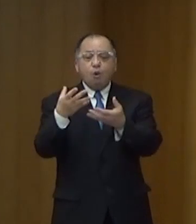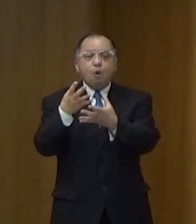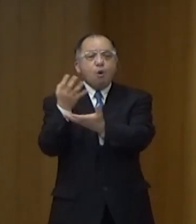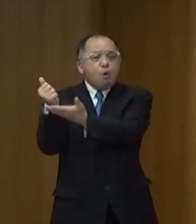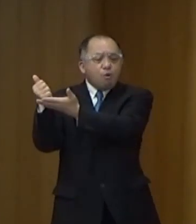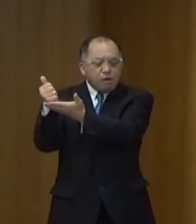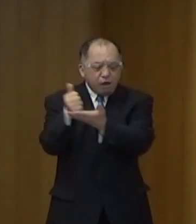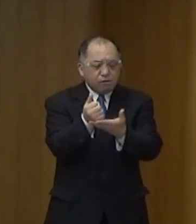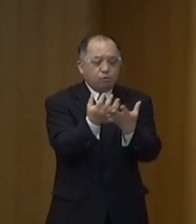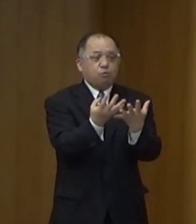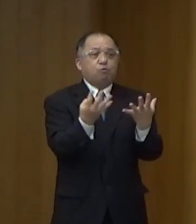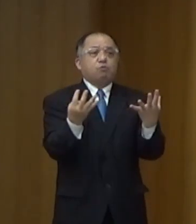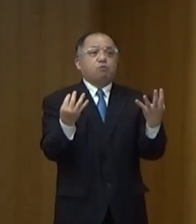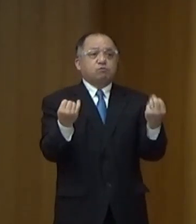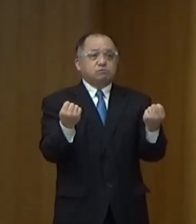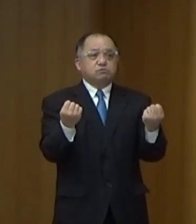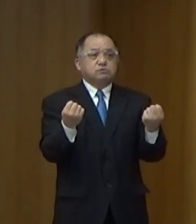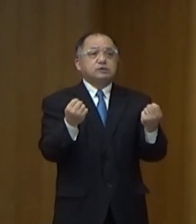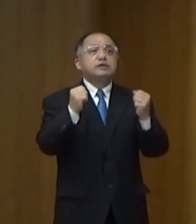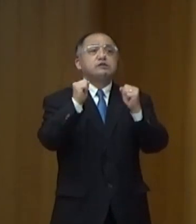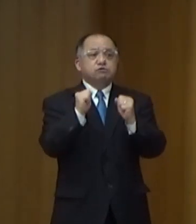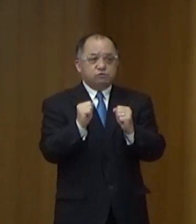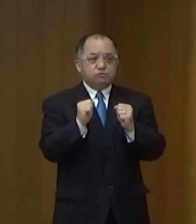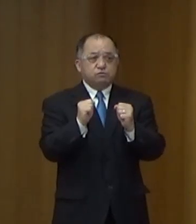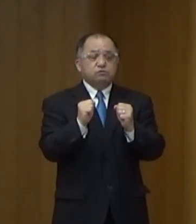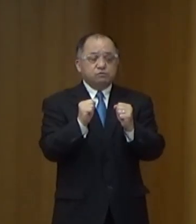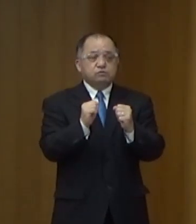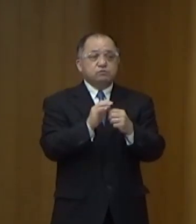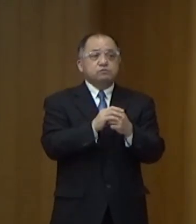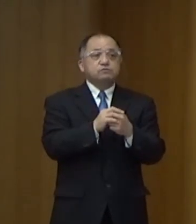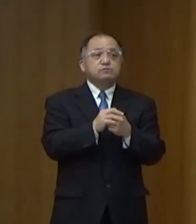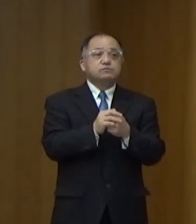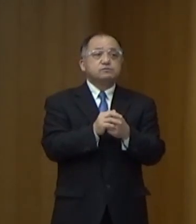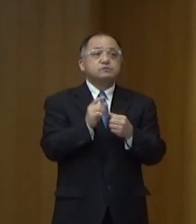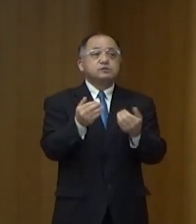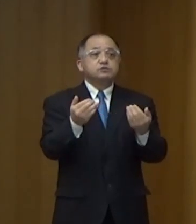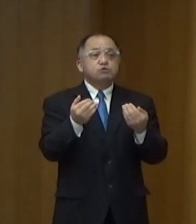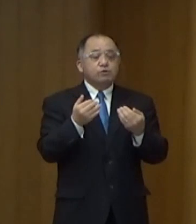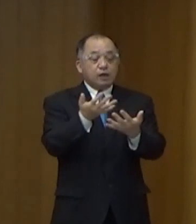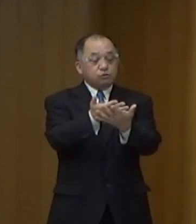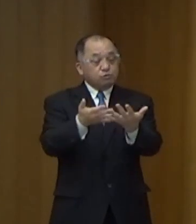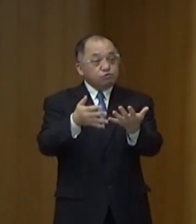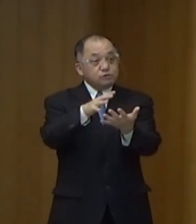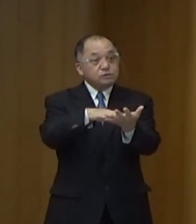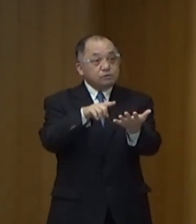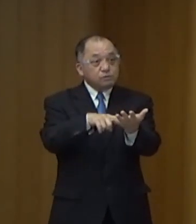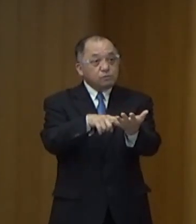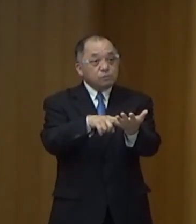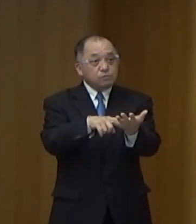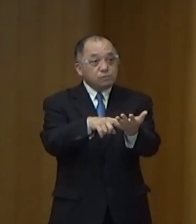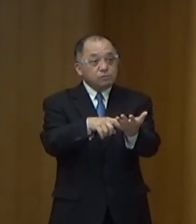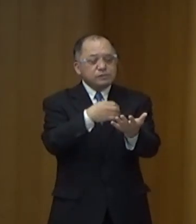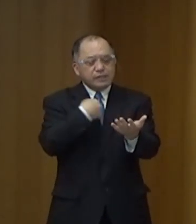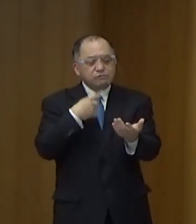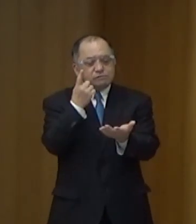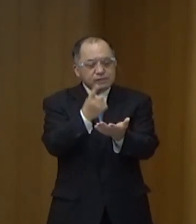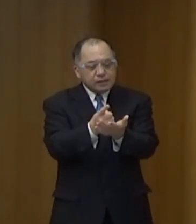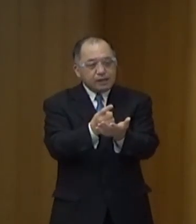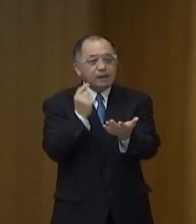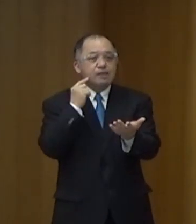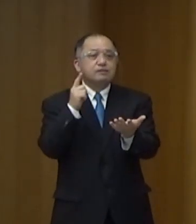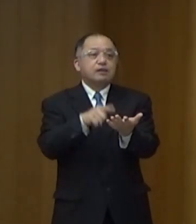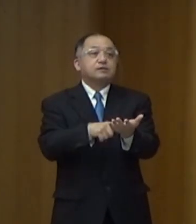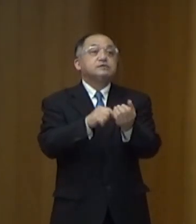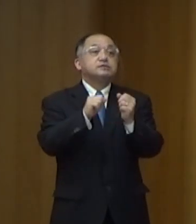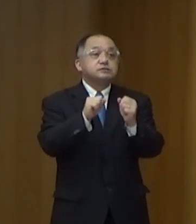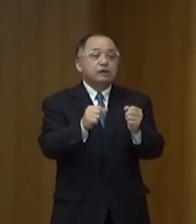多く旅行などで来られていることからですね、そういった必要な書類を大幅に簡素化するということで我